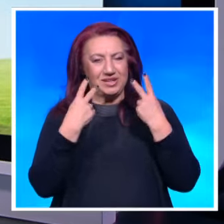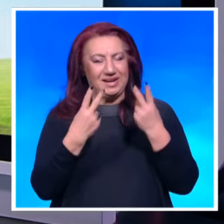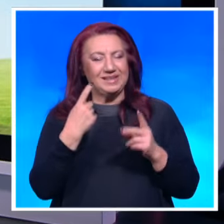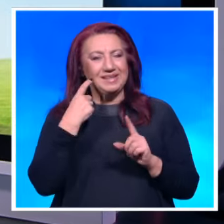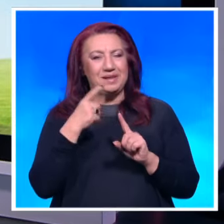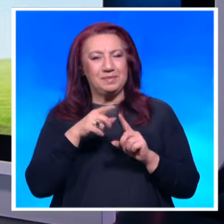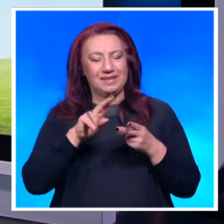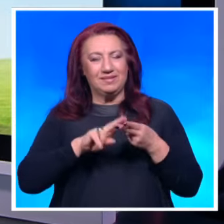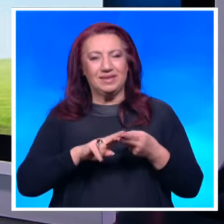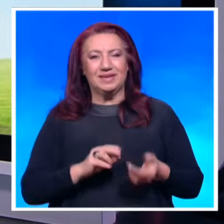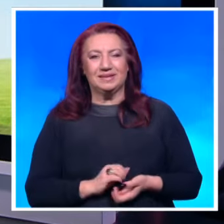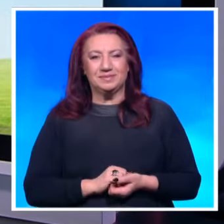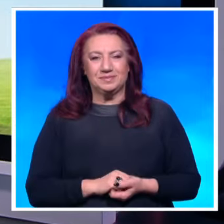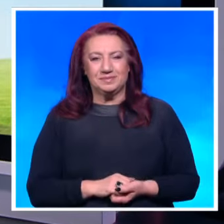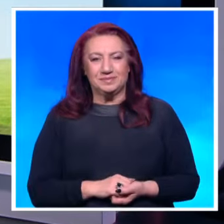хубава